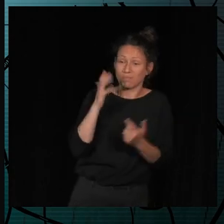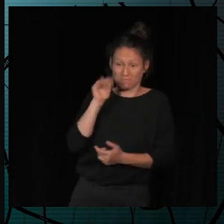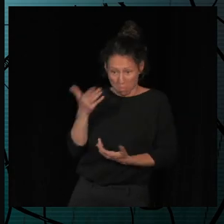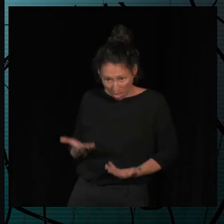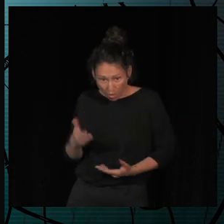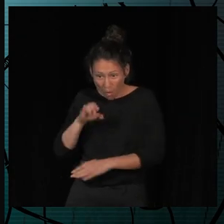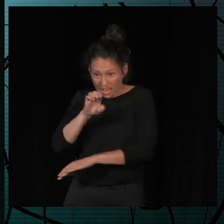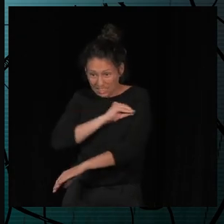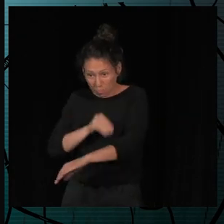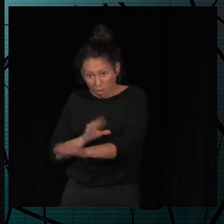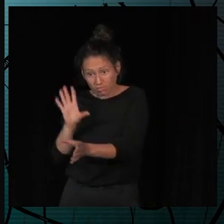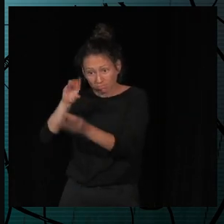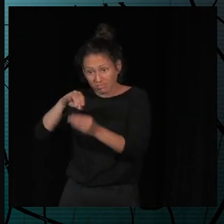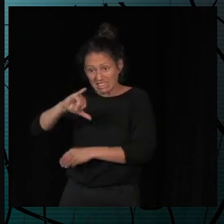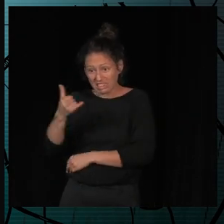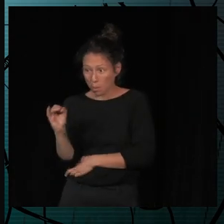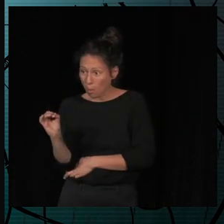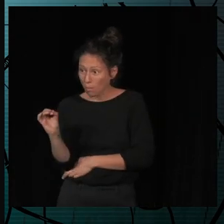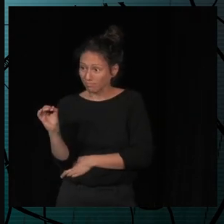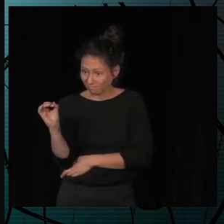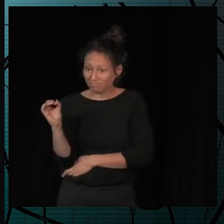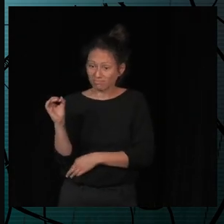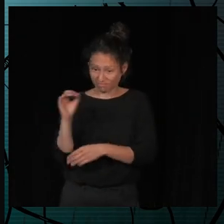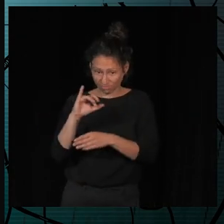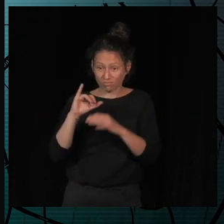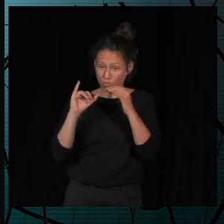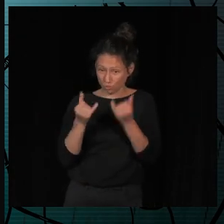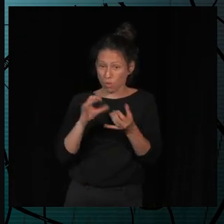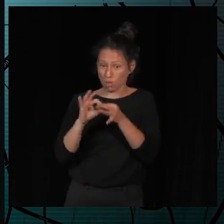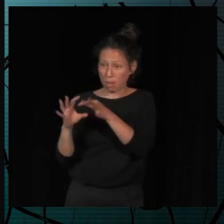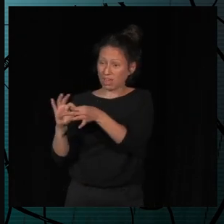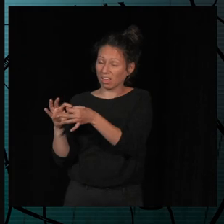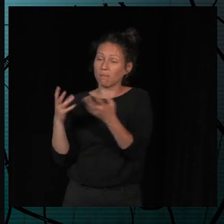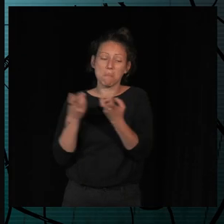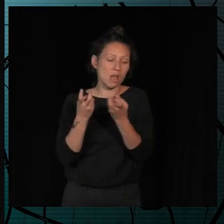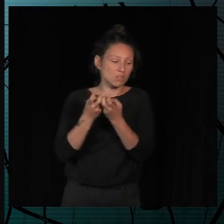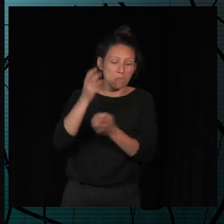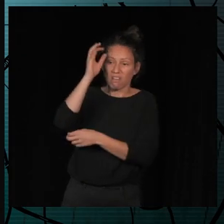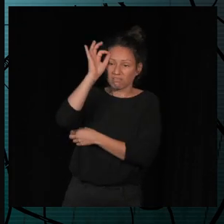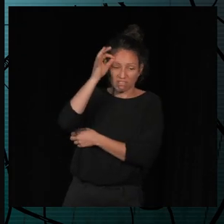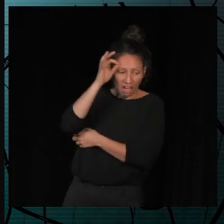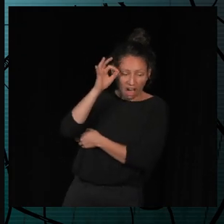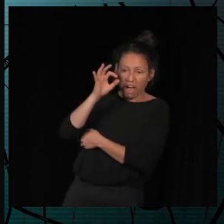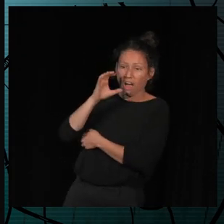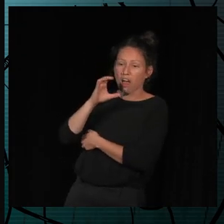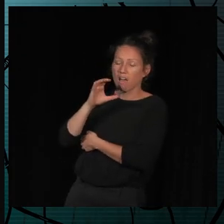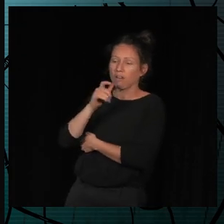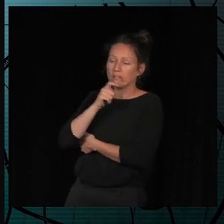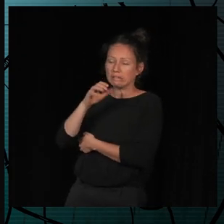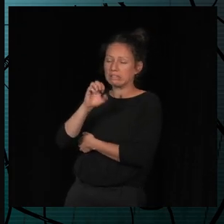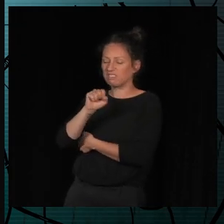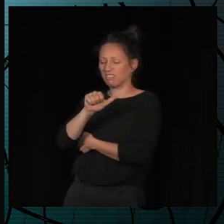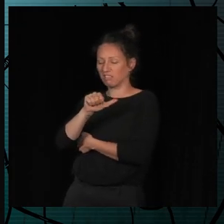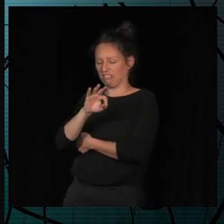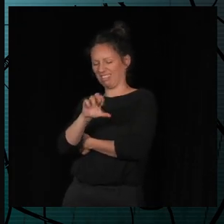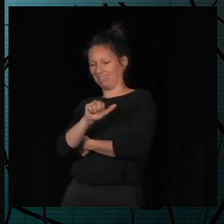c'est un sport quand on clique simplement bon par exemple sur Starcraft qui est un des jeux les plus complexes qui demande le plus d'action parmi